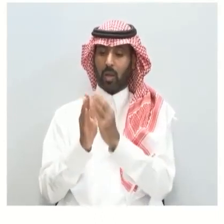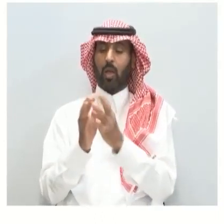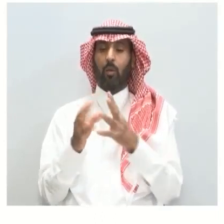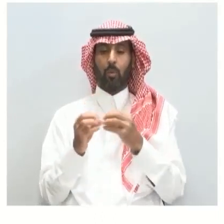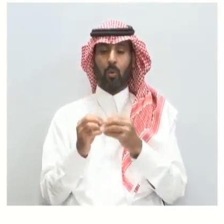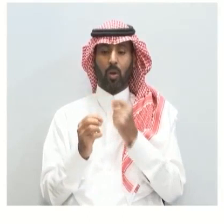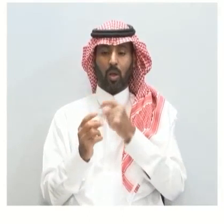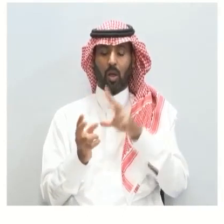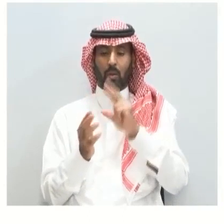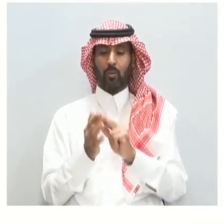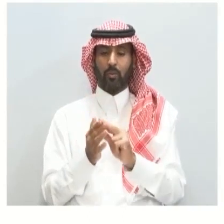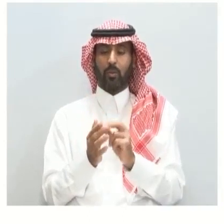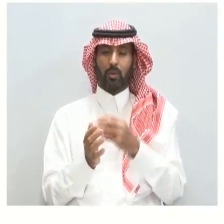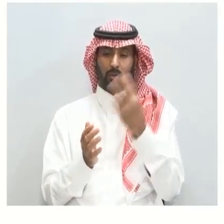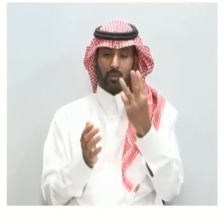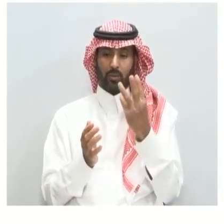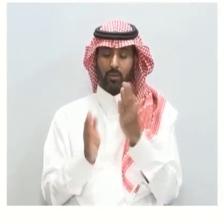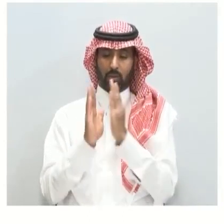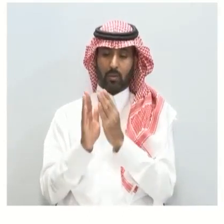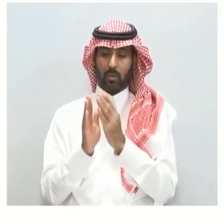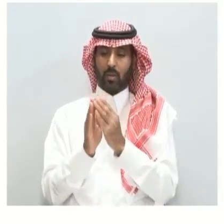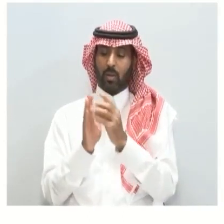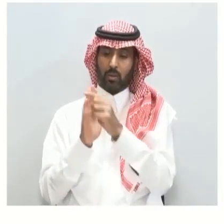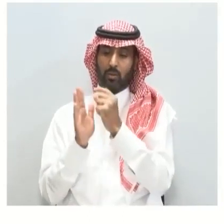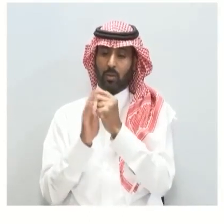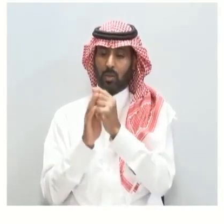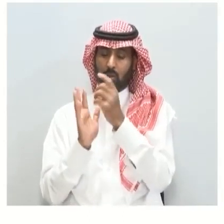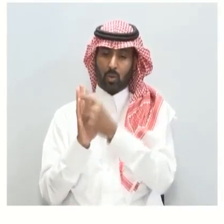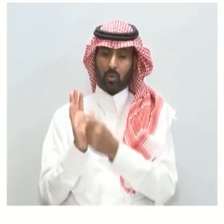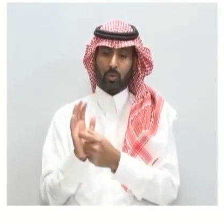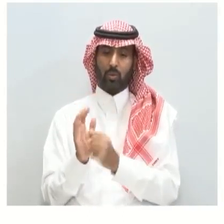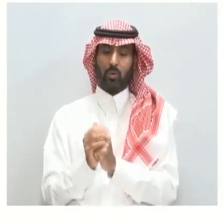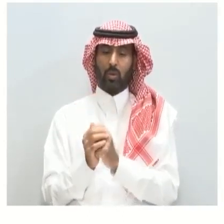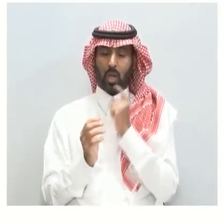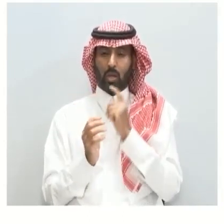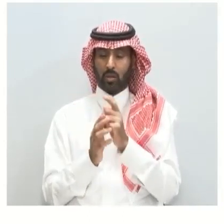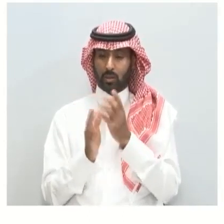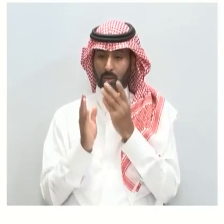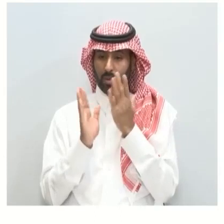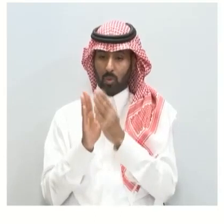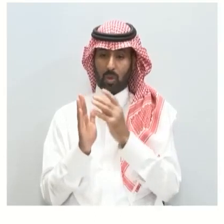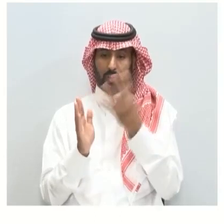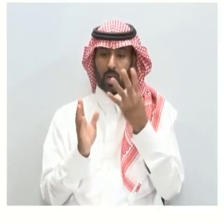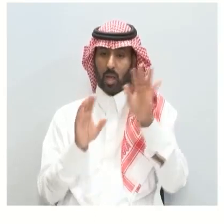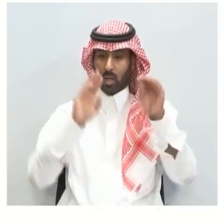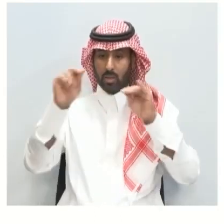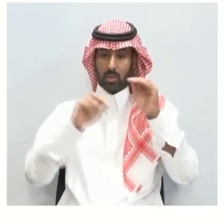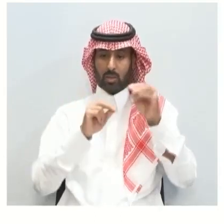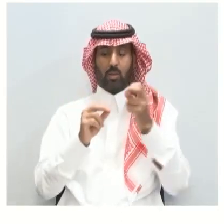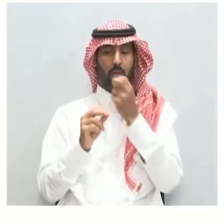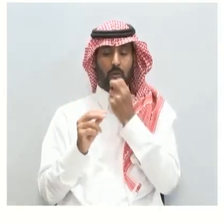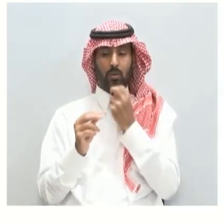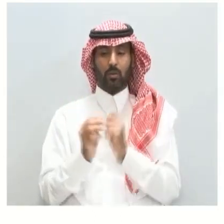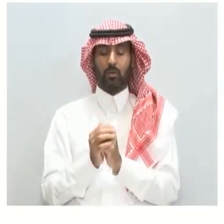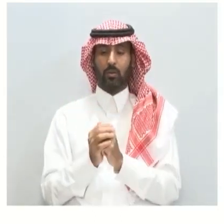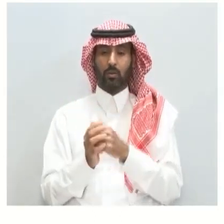الكريم الوحده الثالثه الايات والسور الوحده الرابعه قصص القران الكريم